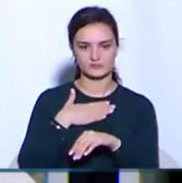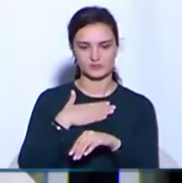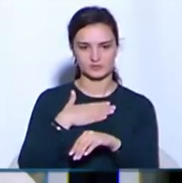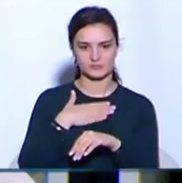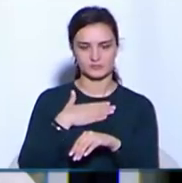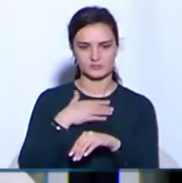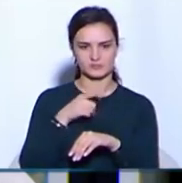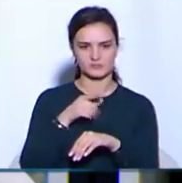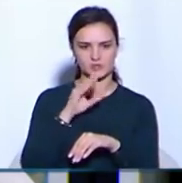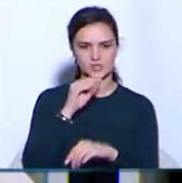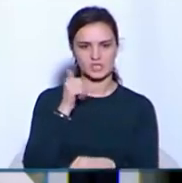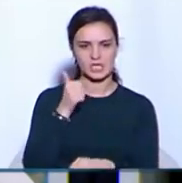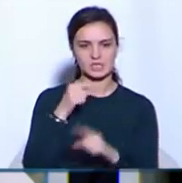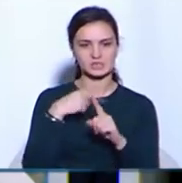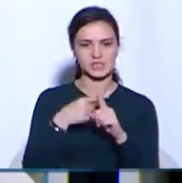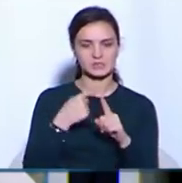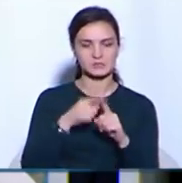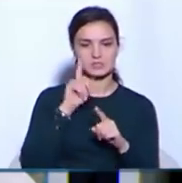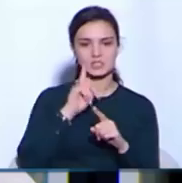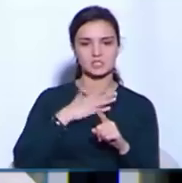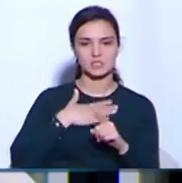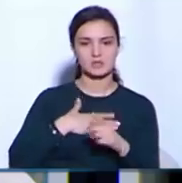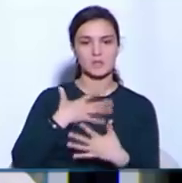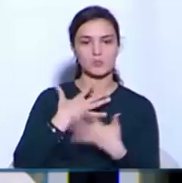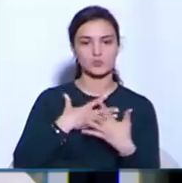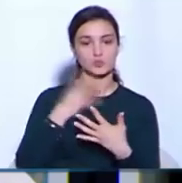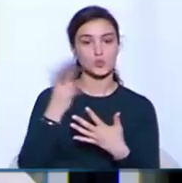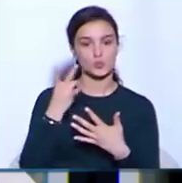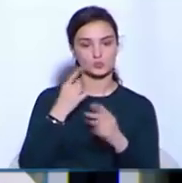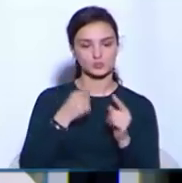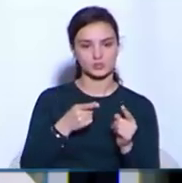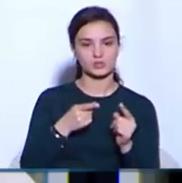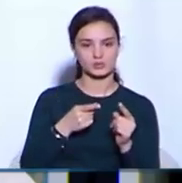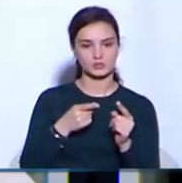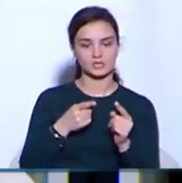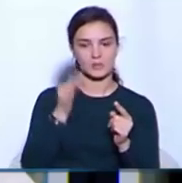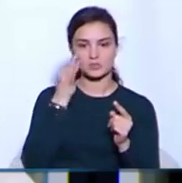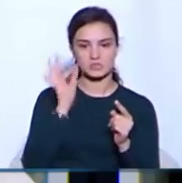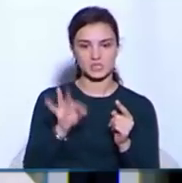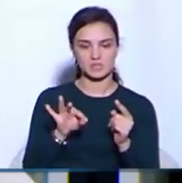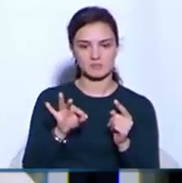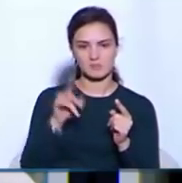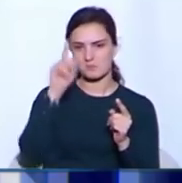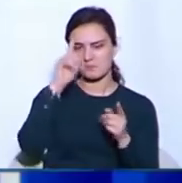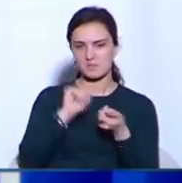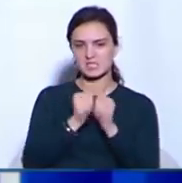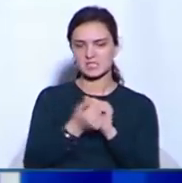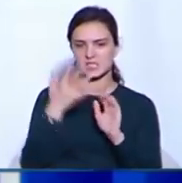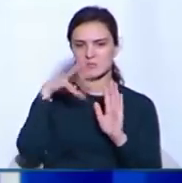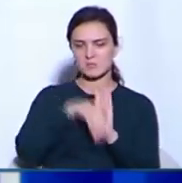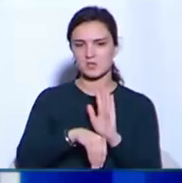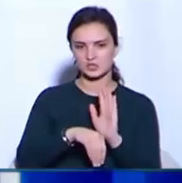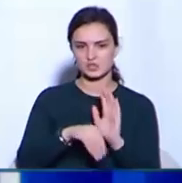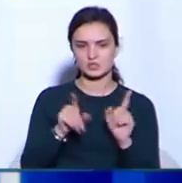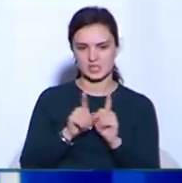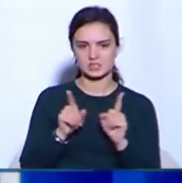რეაგირება, მაშინ როცა კარგ დადებით და სასიამოვნო ემოციებს უნდა გამომუშავება და უნდა გამოცდილება. მეხსიერებაში